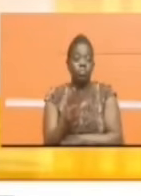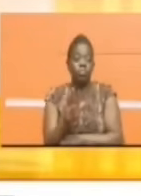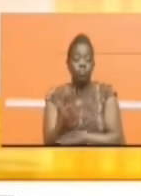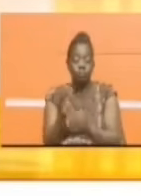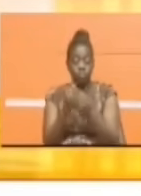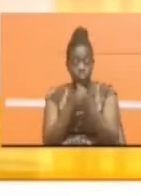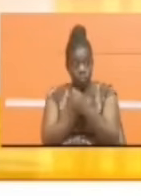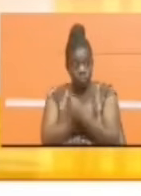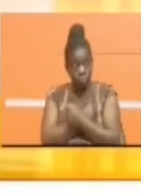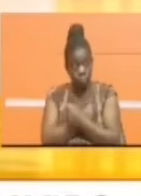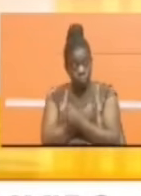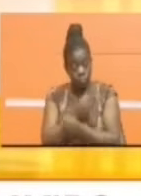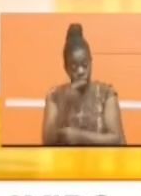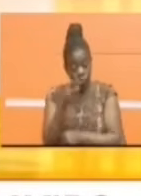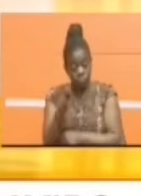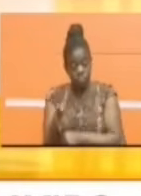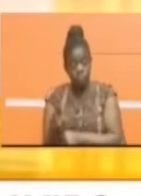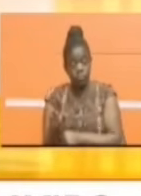okwagala okutuufu,